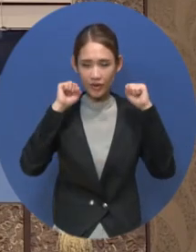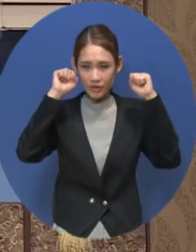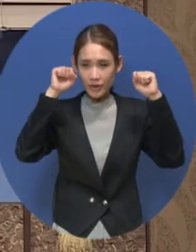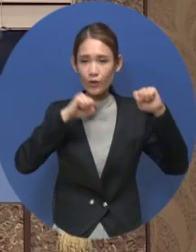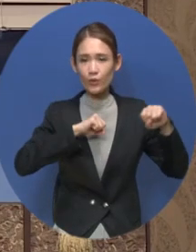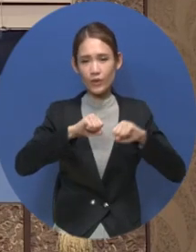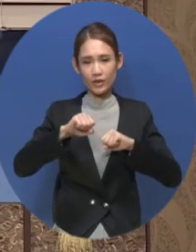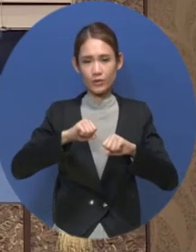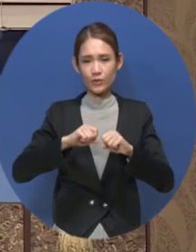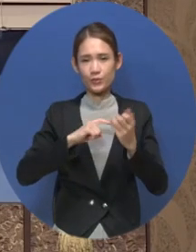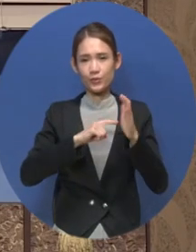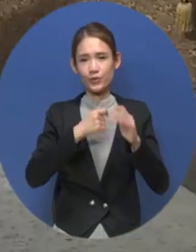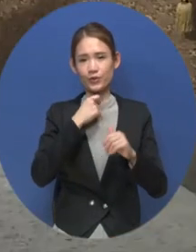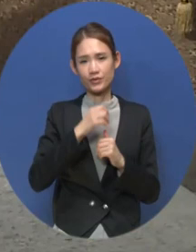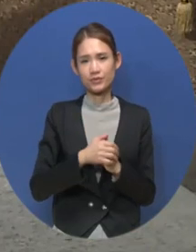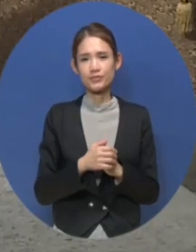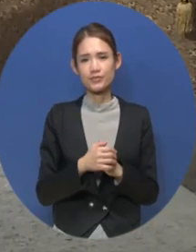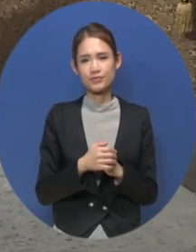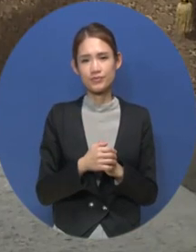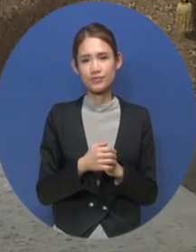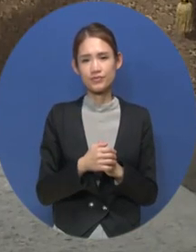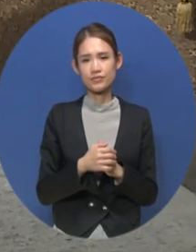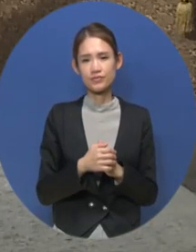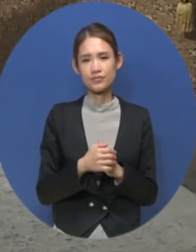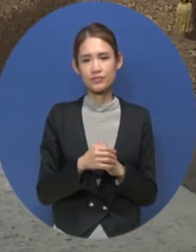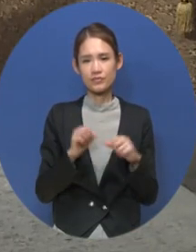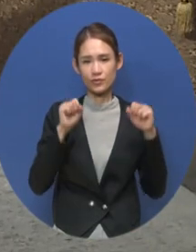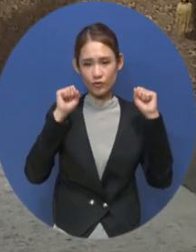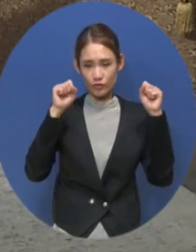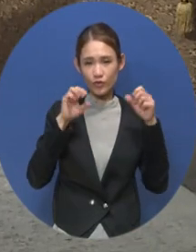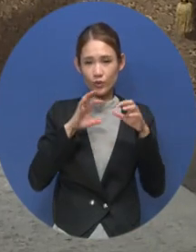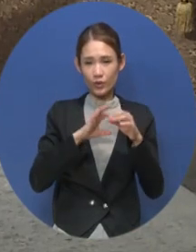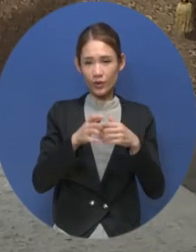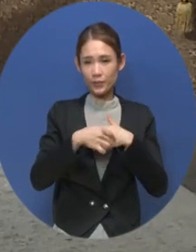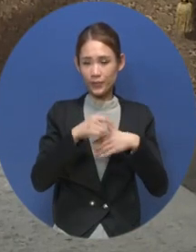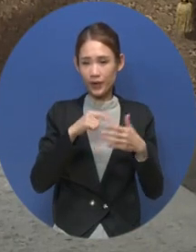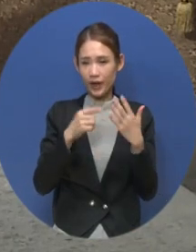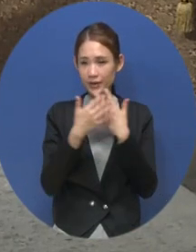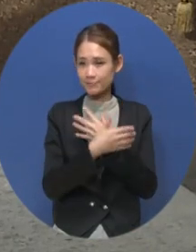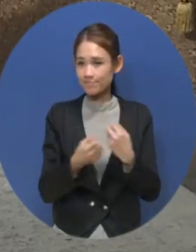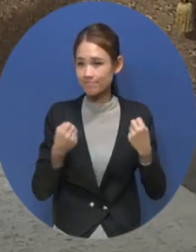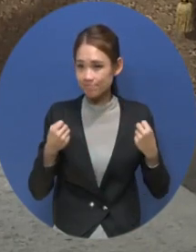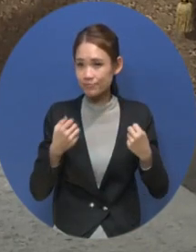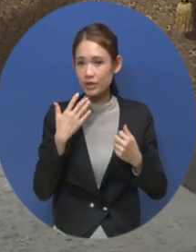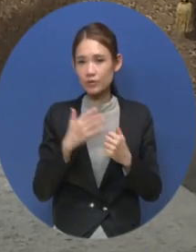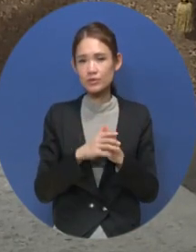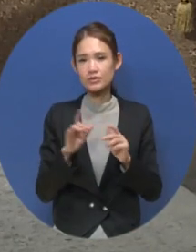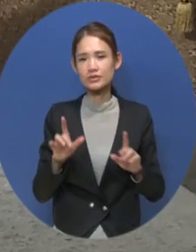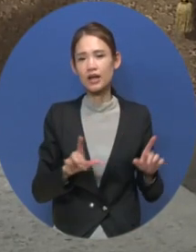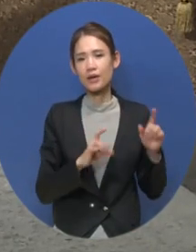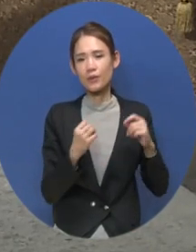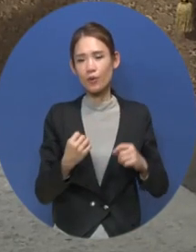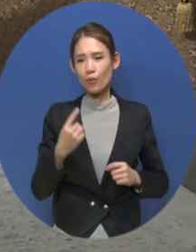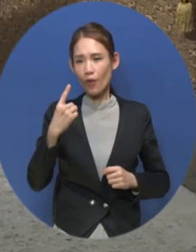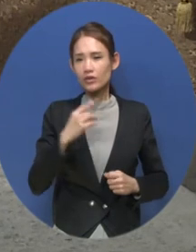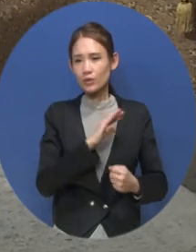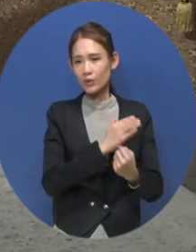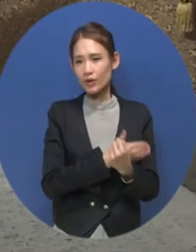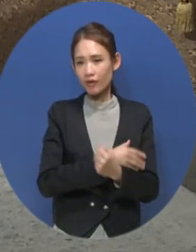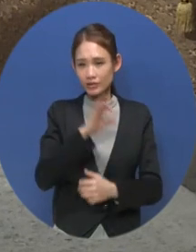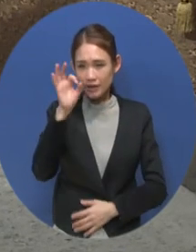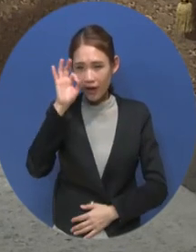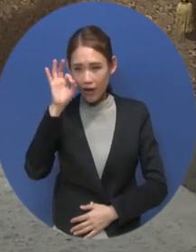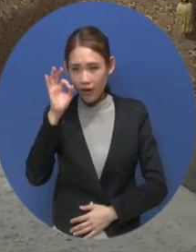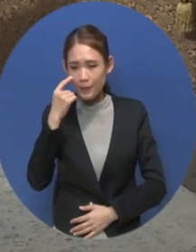이렇게 표현을 하고 싶습니다. 네, 그러니까 네. 이게 운동을 하면서 또 마음도 건강해지고 이런 삶의 원동력을 찾을 수 있기